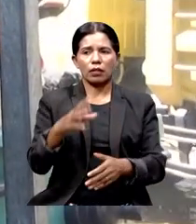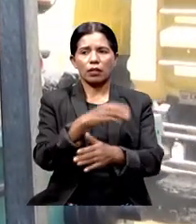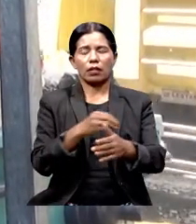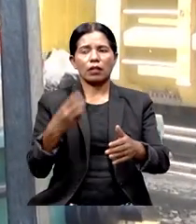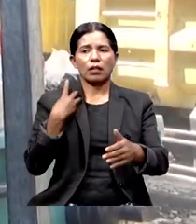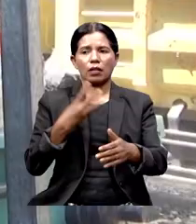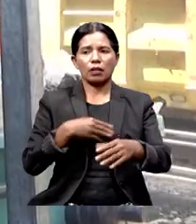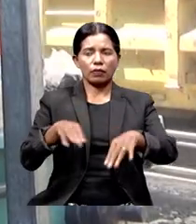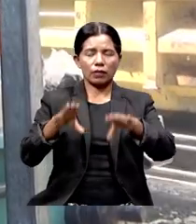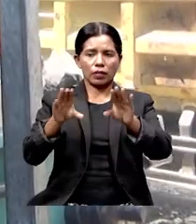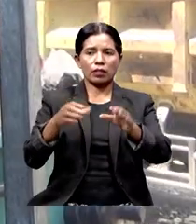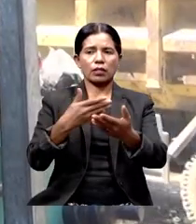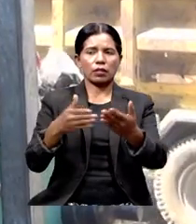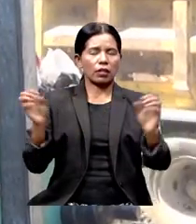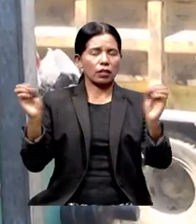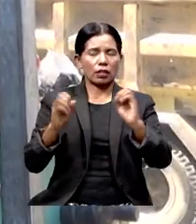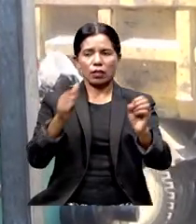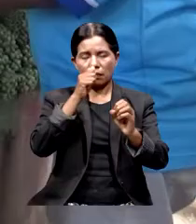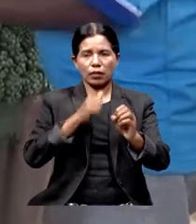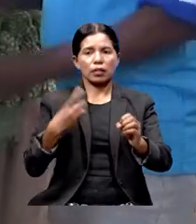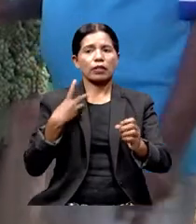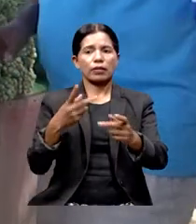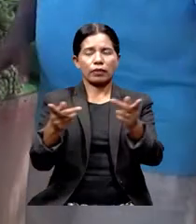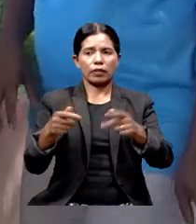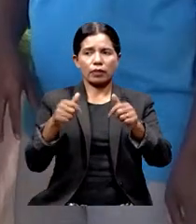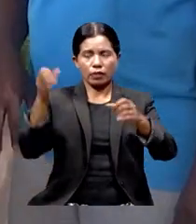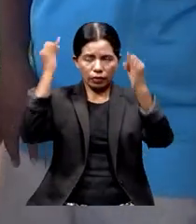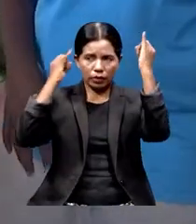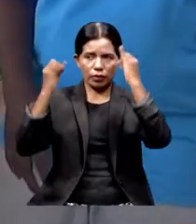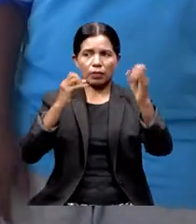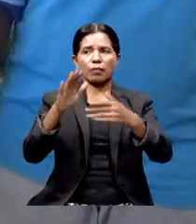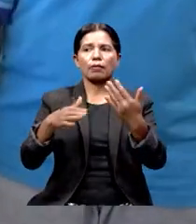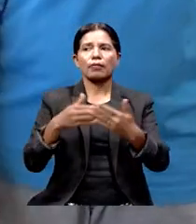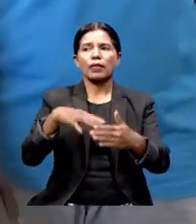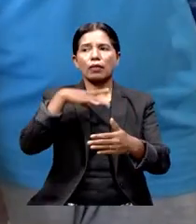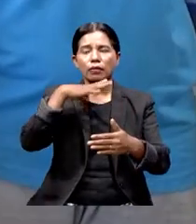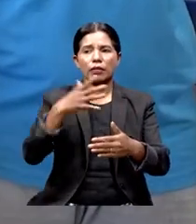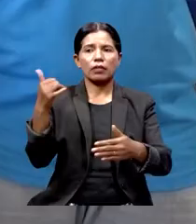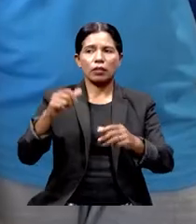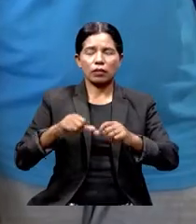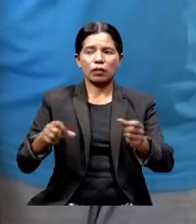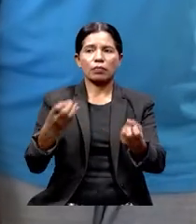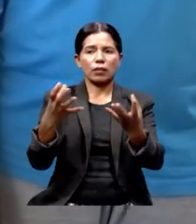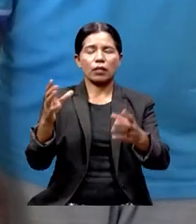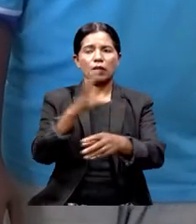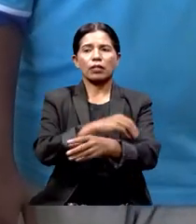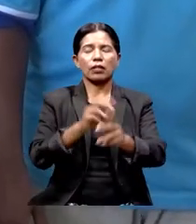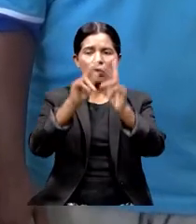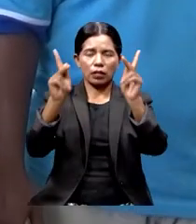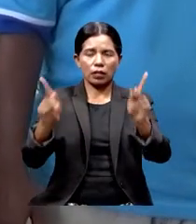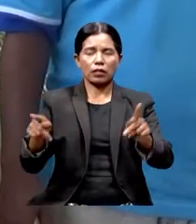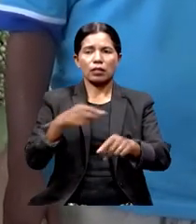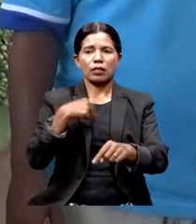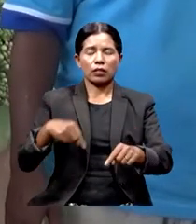kami pangkasan lo amatek ya. Tur informasi un vendedor sira, lixo sira nih be kontribui barak liu si loja sinesa